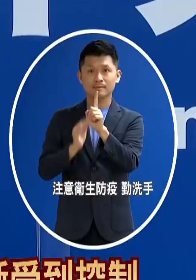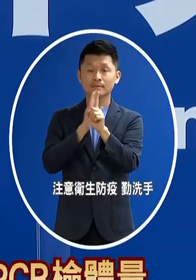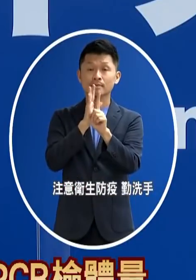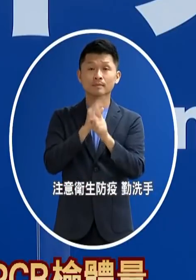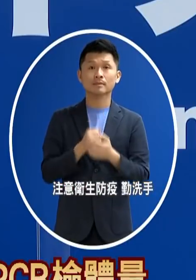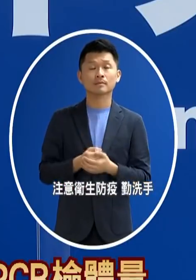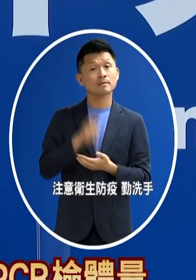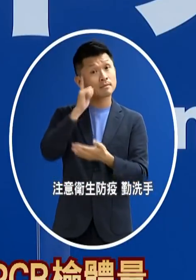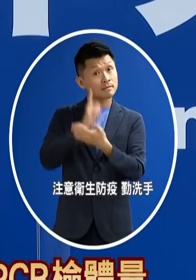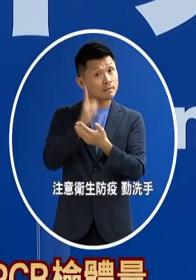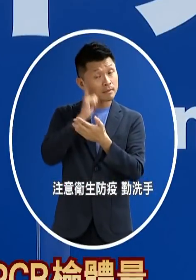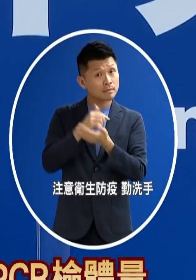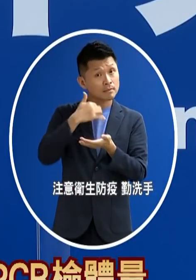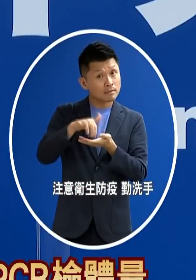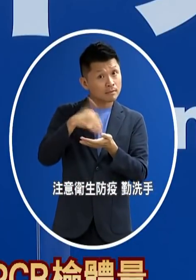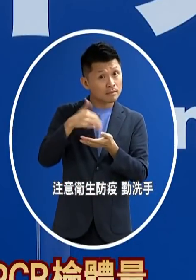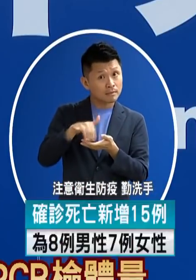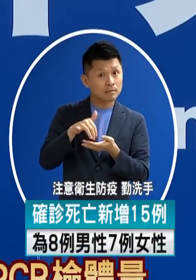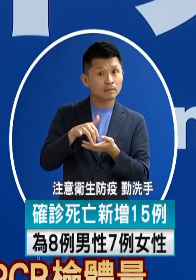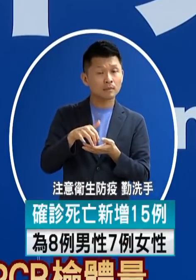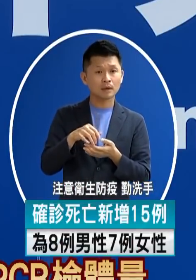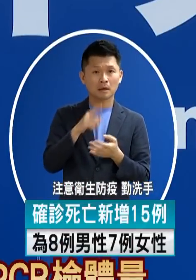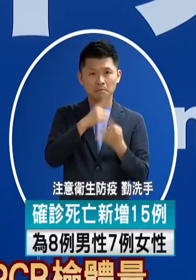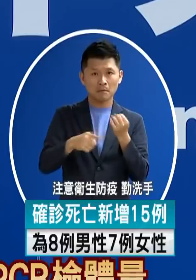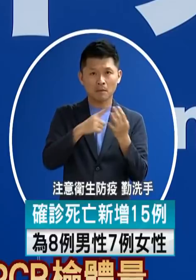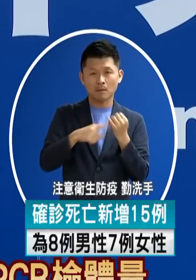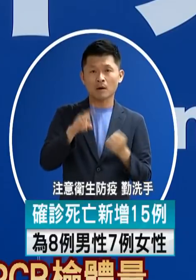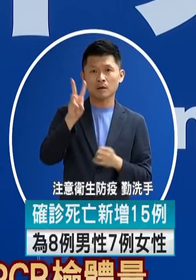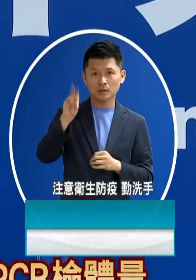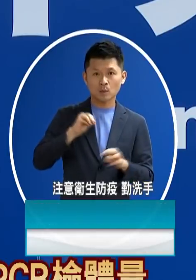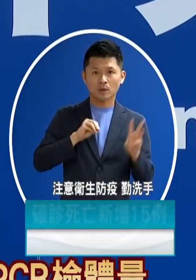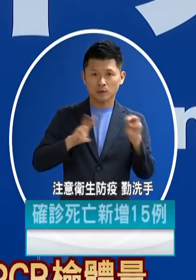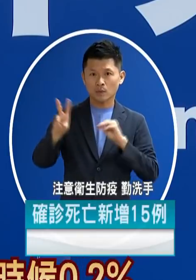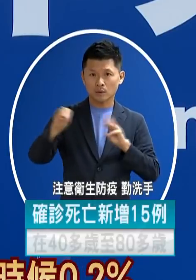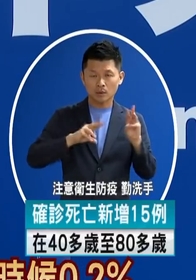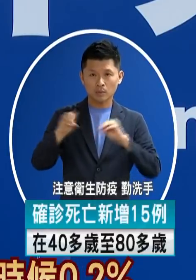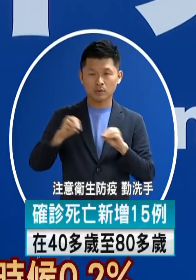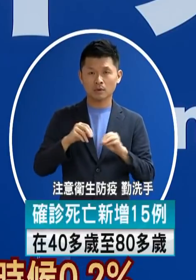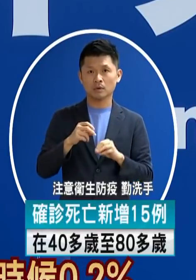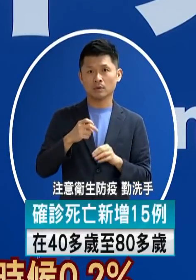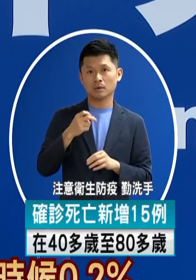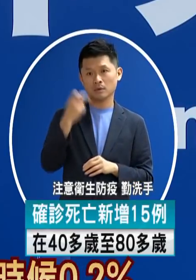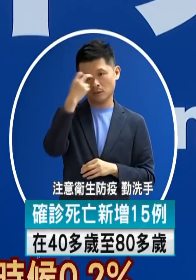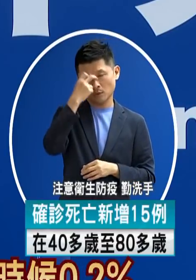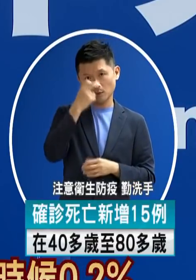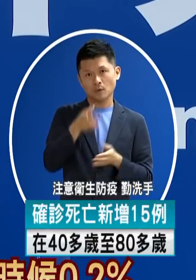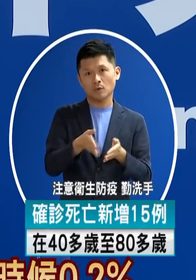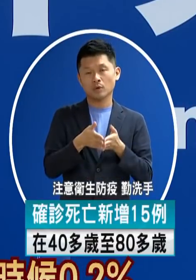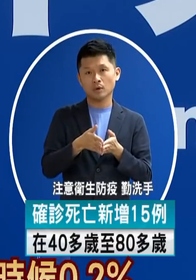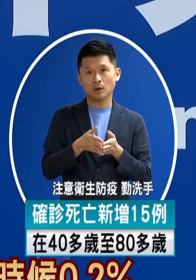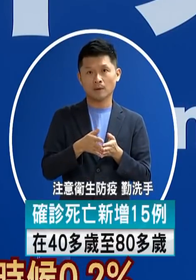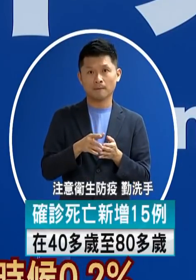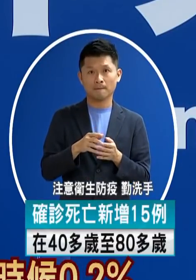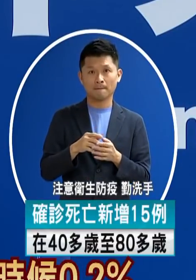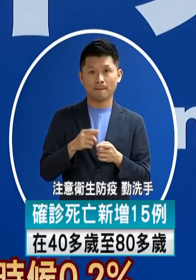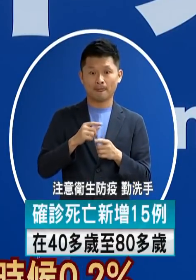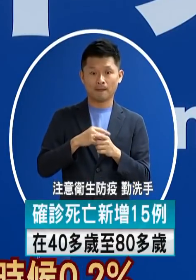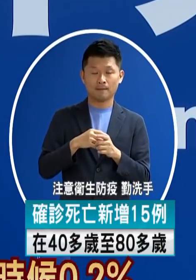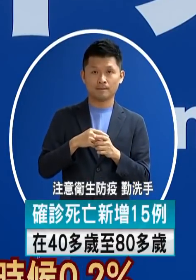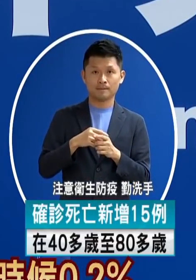制。 每天大概我们平均大概有3万多件的这个 PCR 的检体量，那这个阳性率大概都